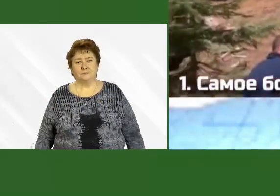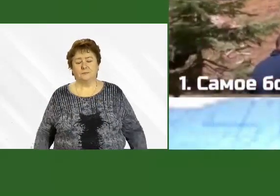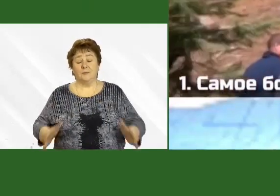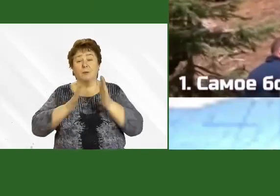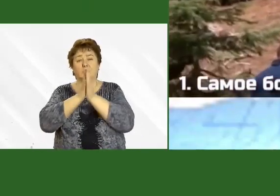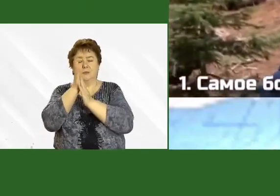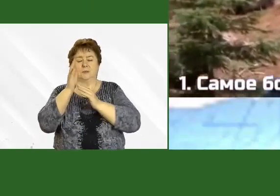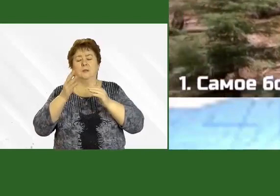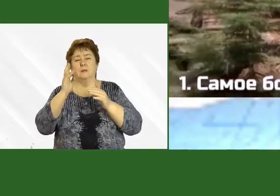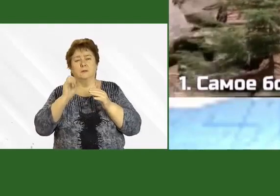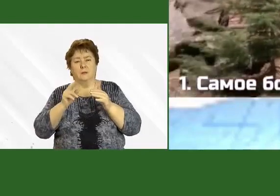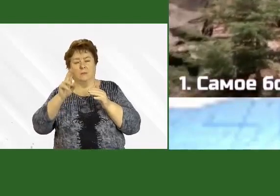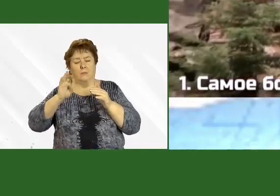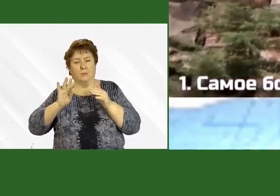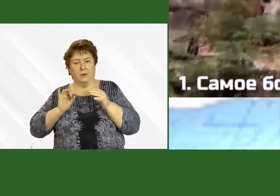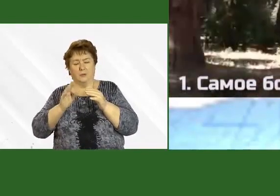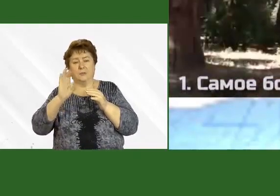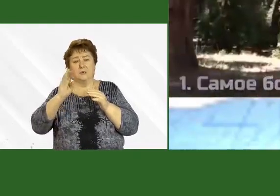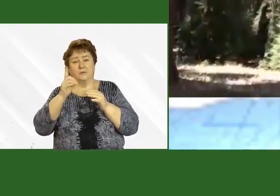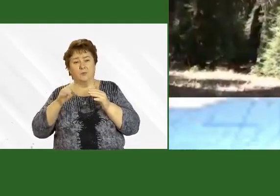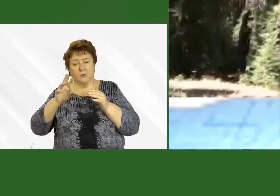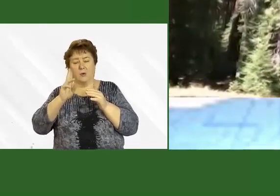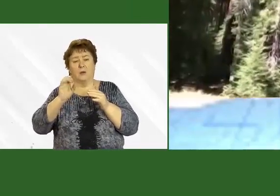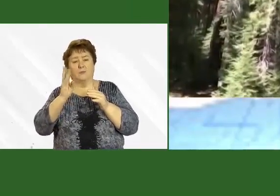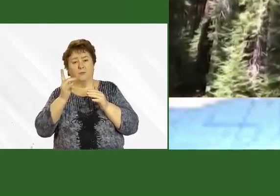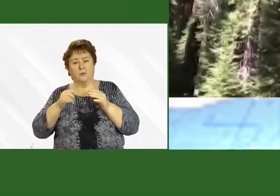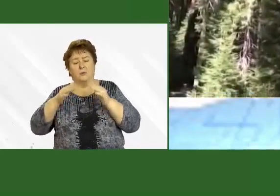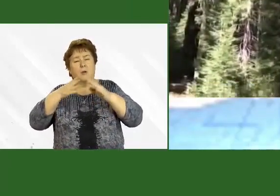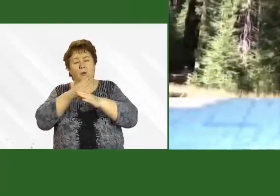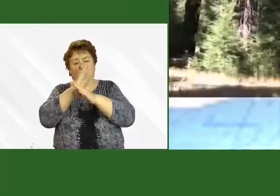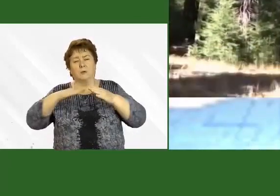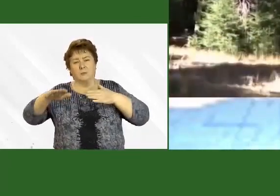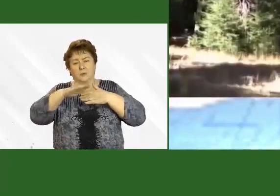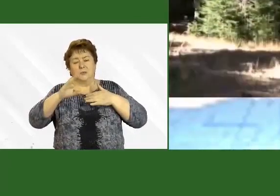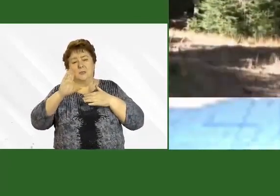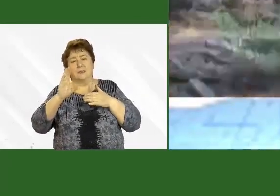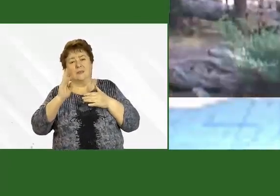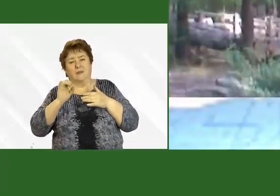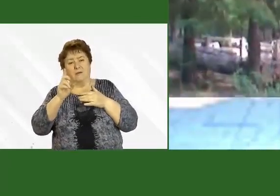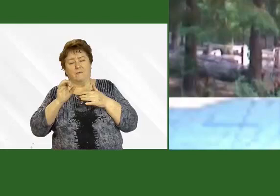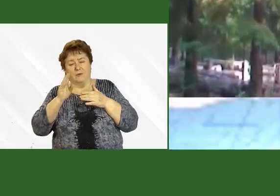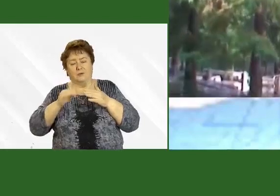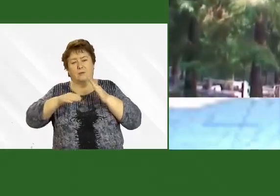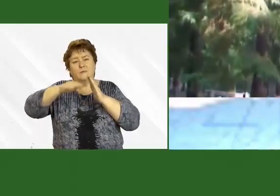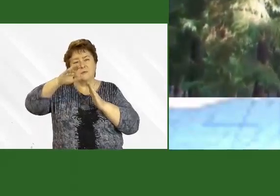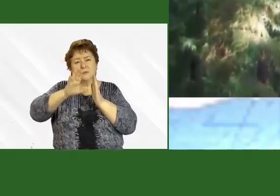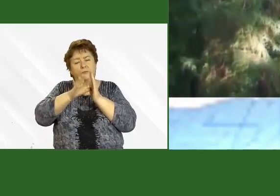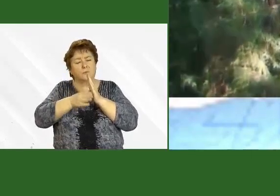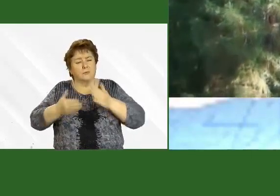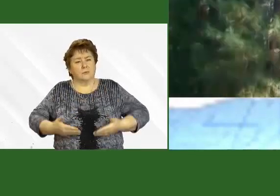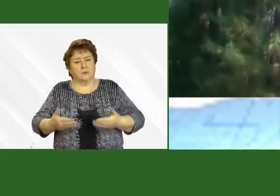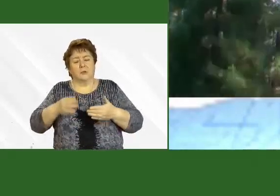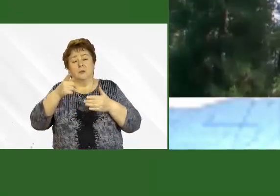произрастает в национальном парке секвойя калифорния горном массиве сьерра невада высота долгожителя